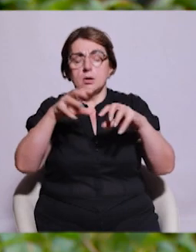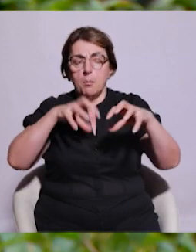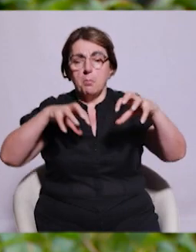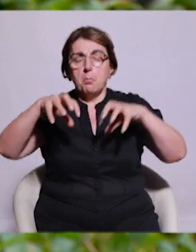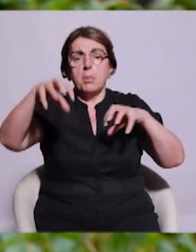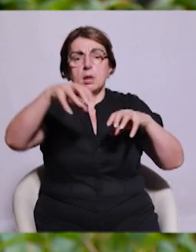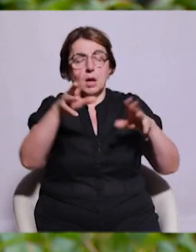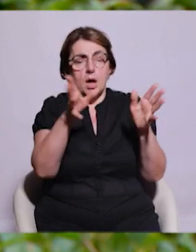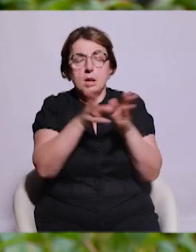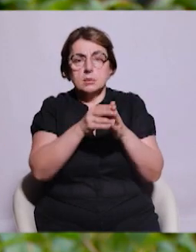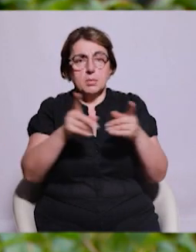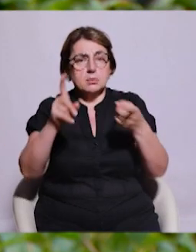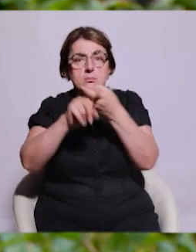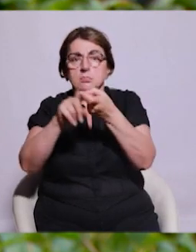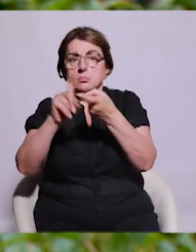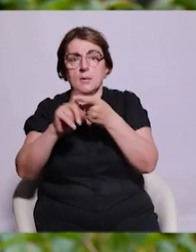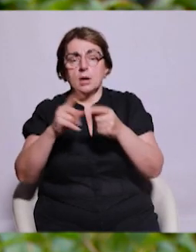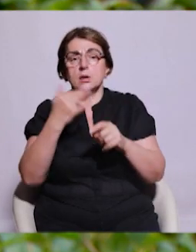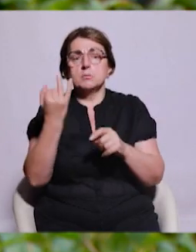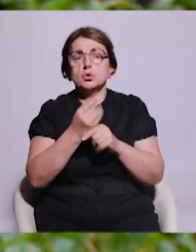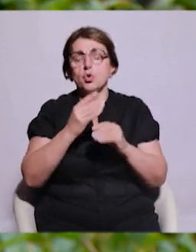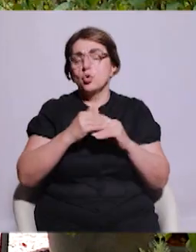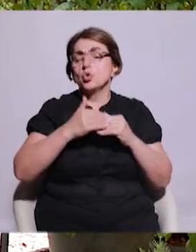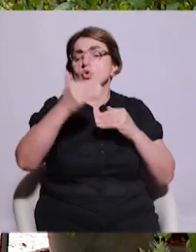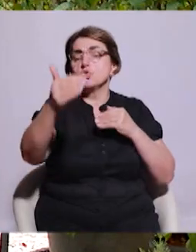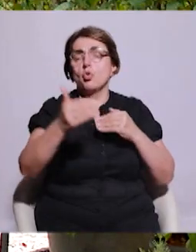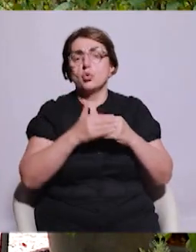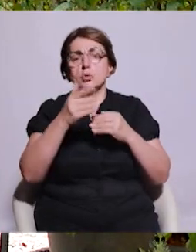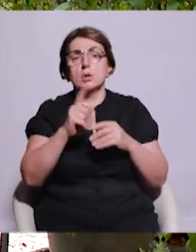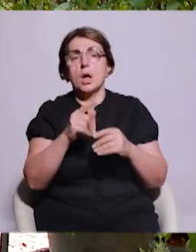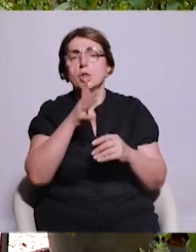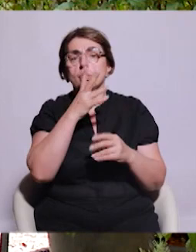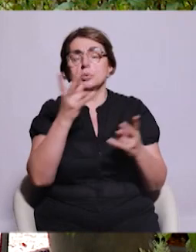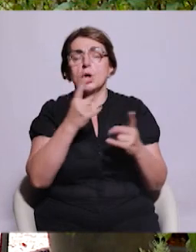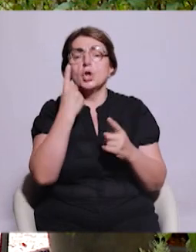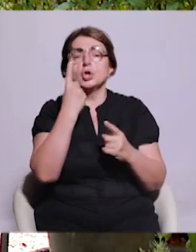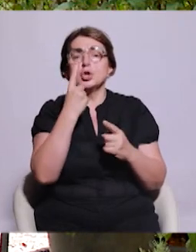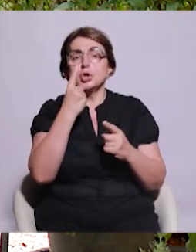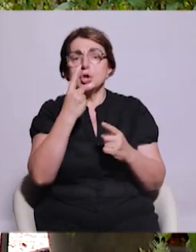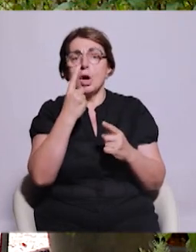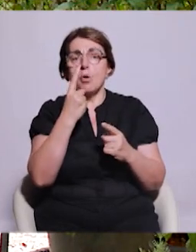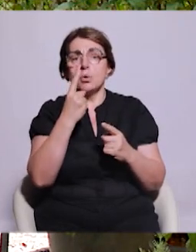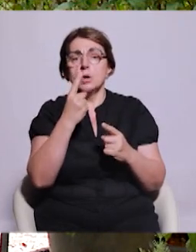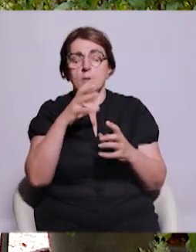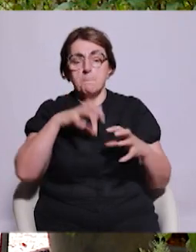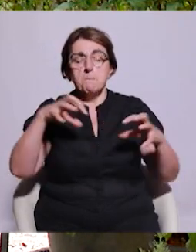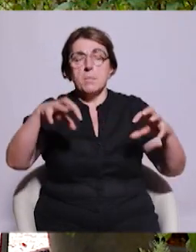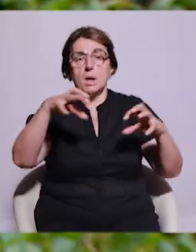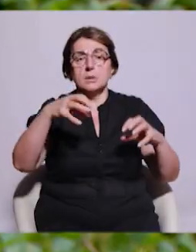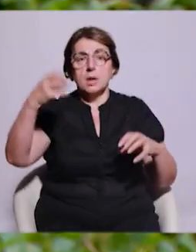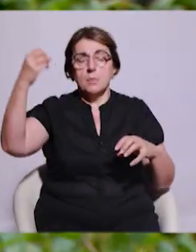საკმაოდ დიდი დაშორება. ალბათ ძალიან გაინტერესებთ, რა დრო შეიძლება დაჭირდეს თითოეულ პლანეტას მზის